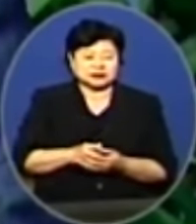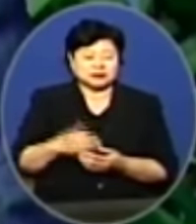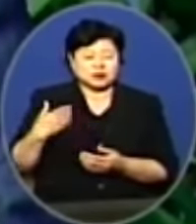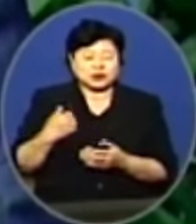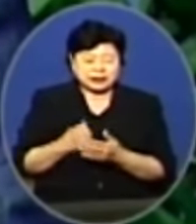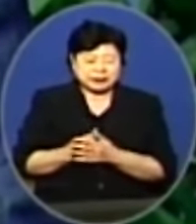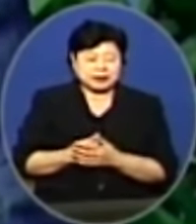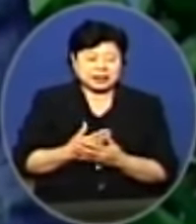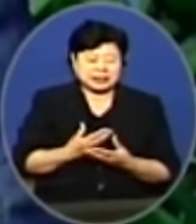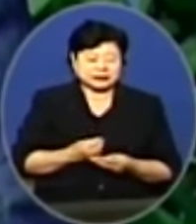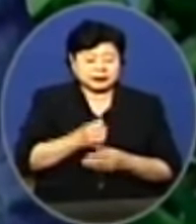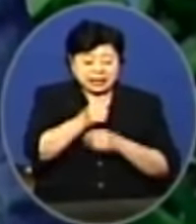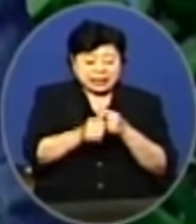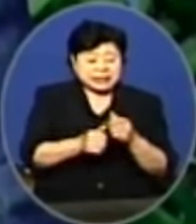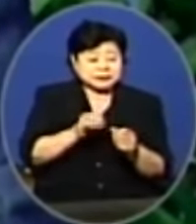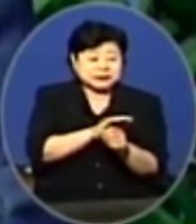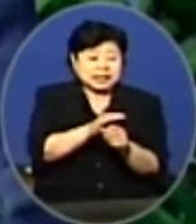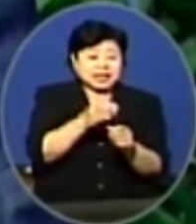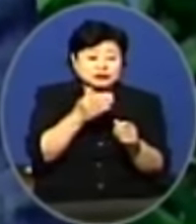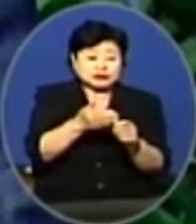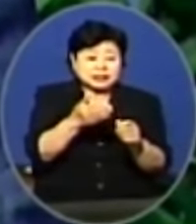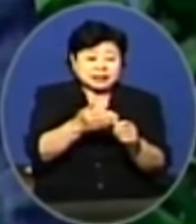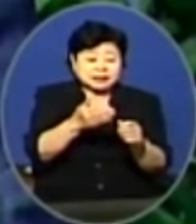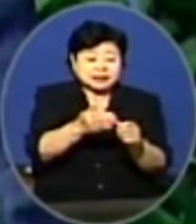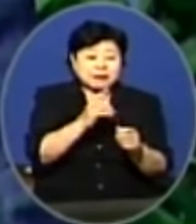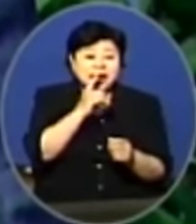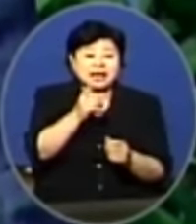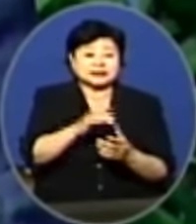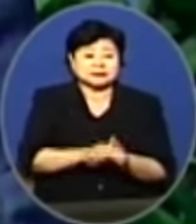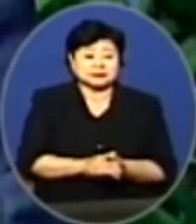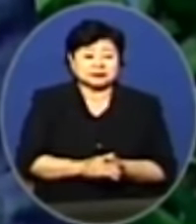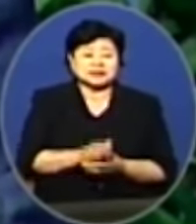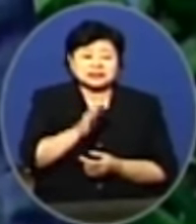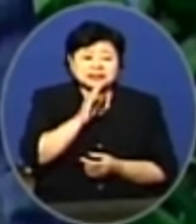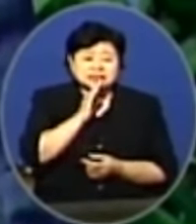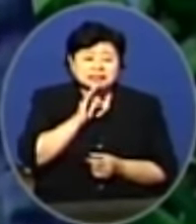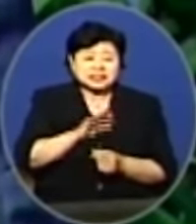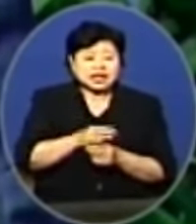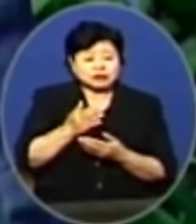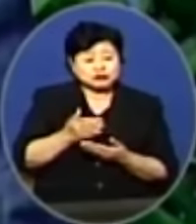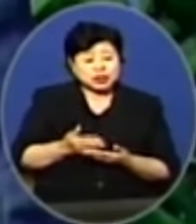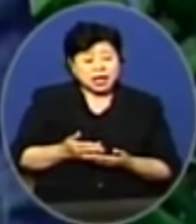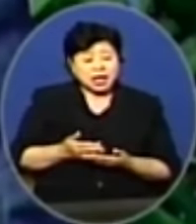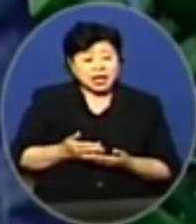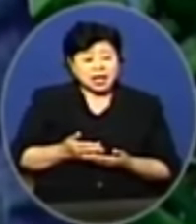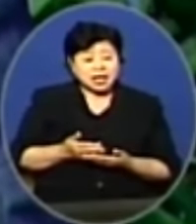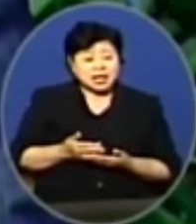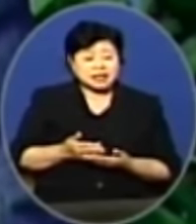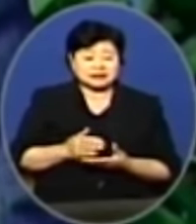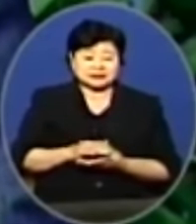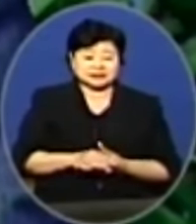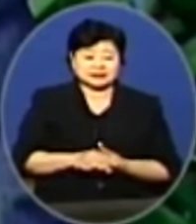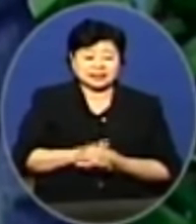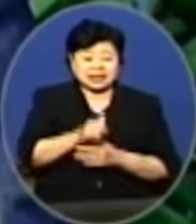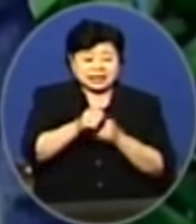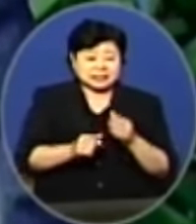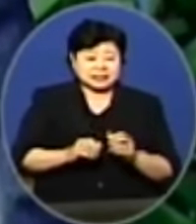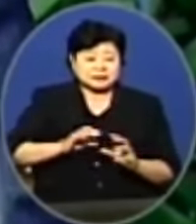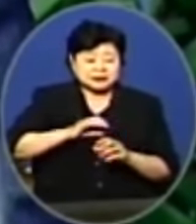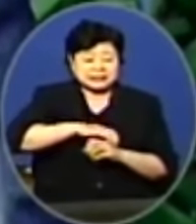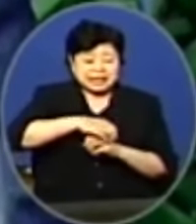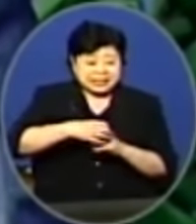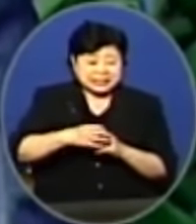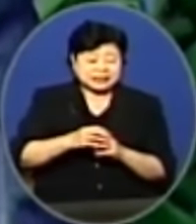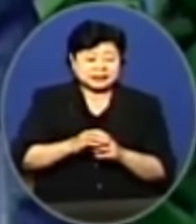하는 것입니다. 하나님이 사랑한다 사랑한다 하시지만 진짜로 날 사랑하시는가? 하나님이 세상을